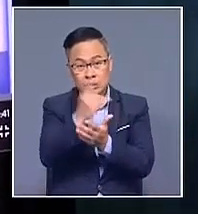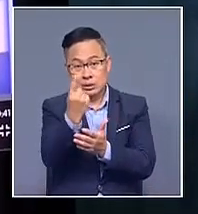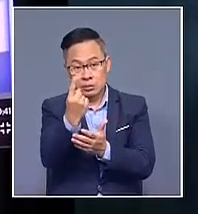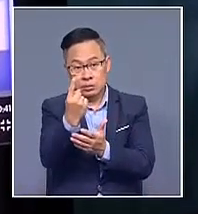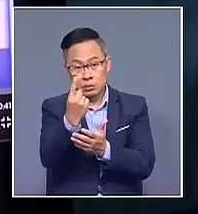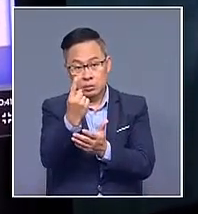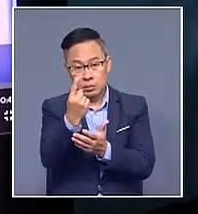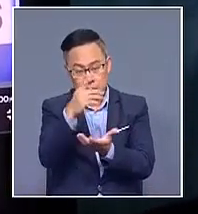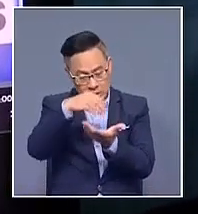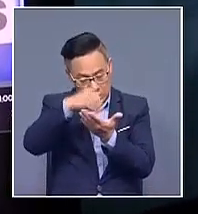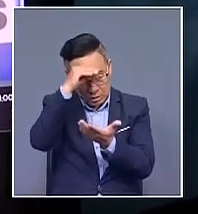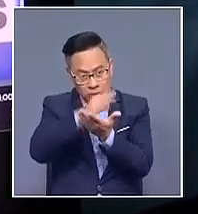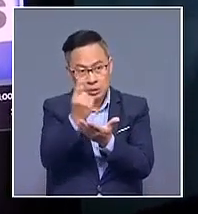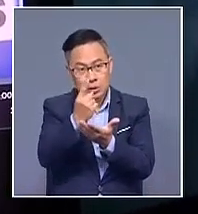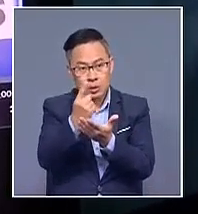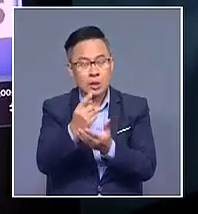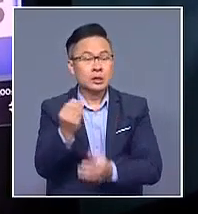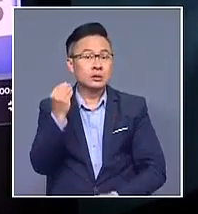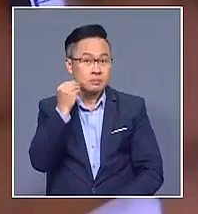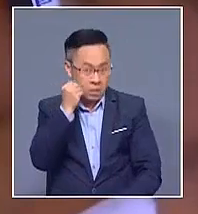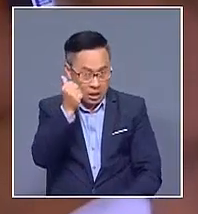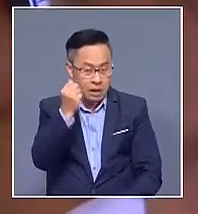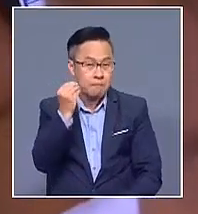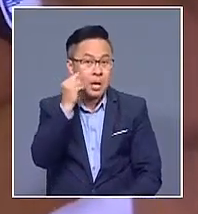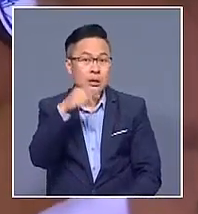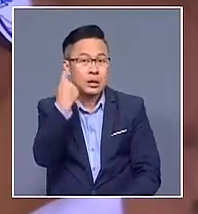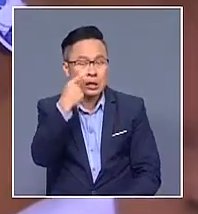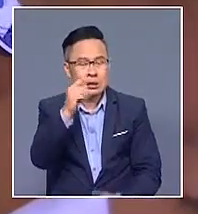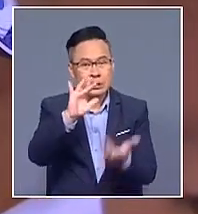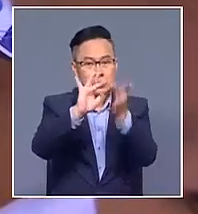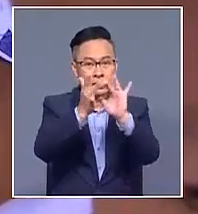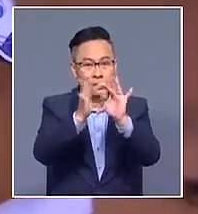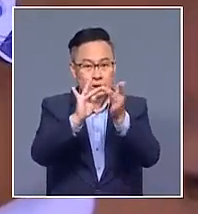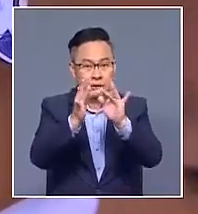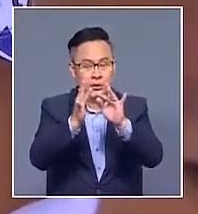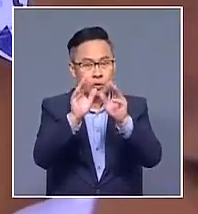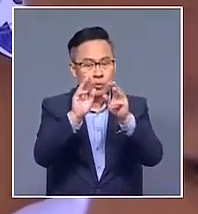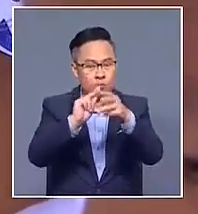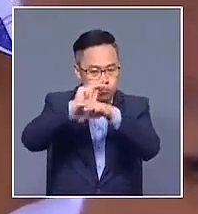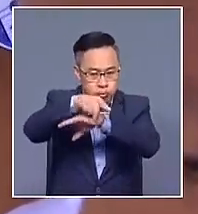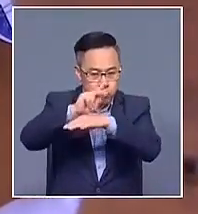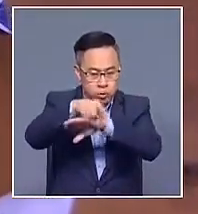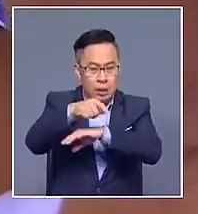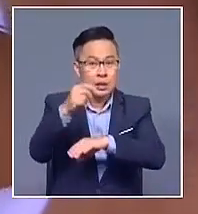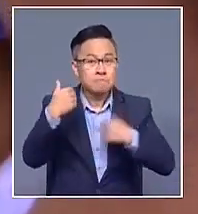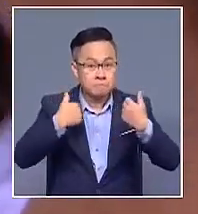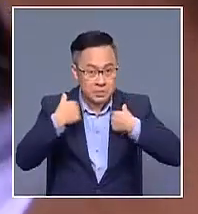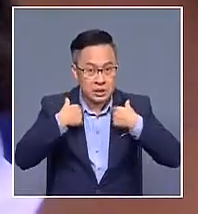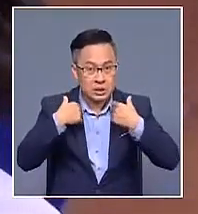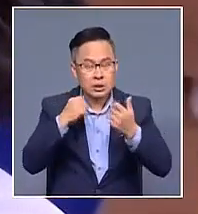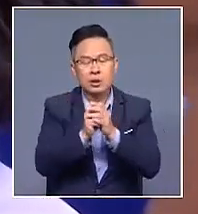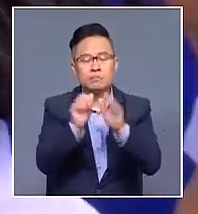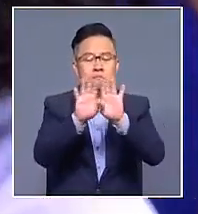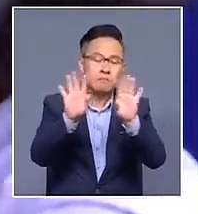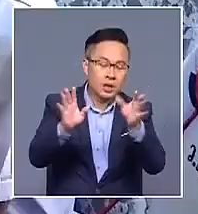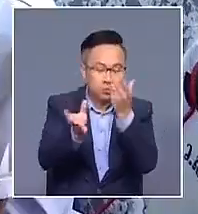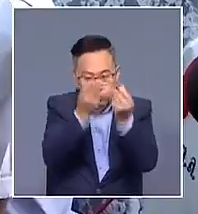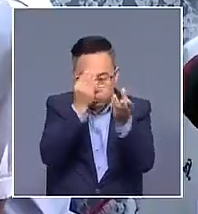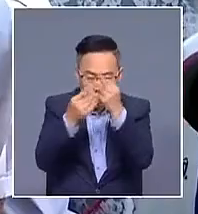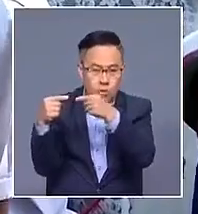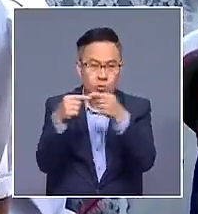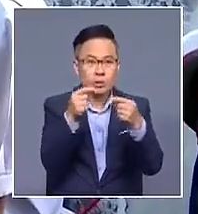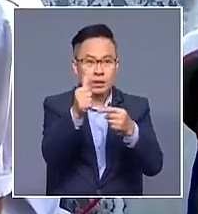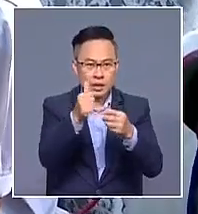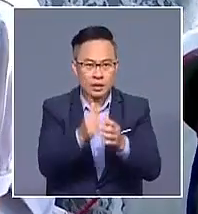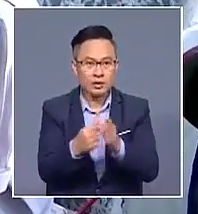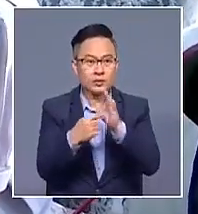บติวที่โรงเรียนหรือว่า ที่บ้านนะคะถ้าใครบ้านใครมีอินเทอร์เน็ตก็จะสามารถกลับไปติวที่บ้านต่อได ้อืมแล้วหนูมีไหมแอม บ้าน